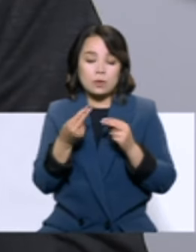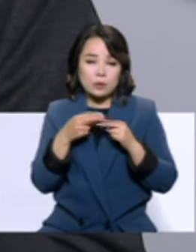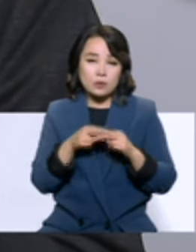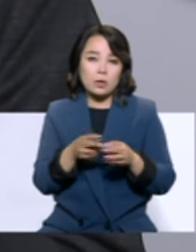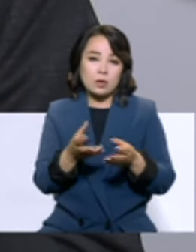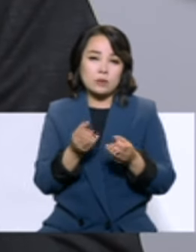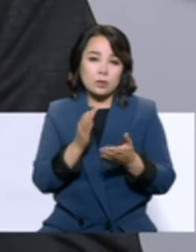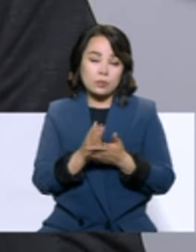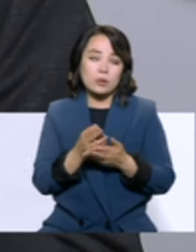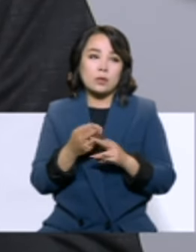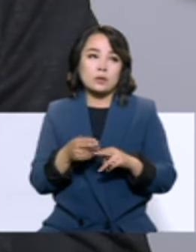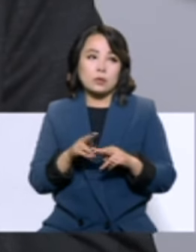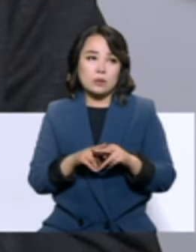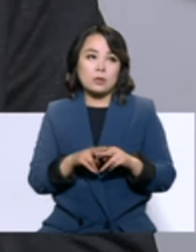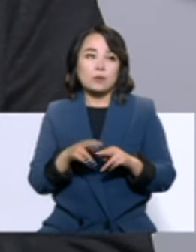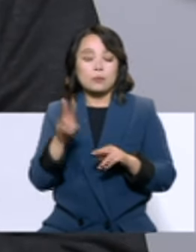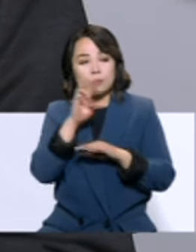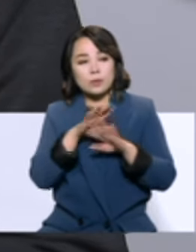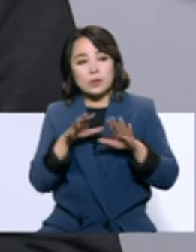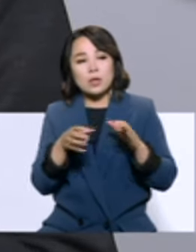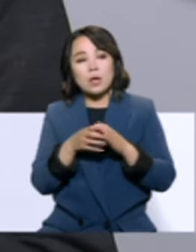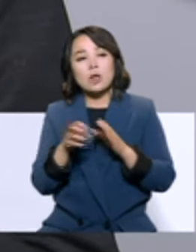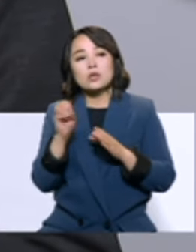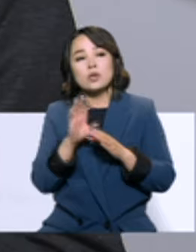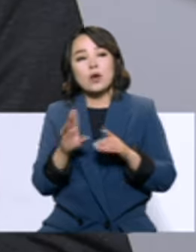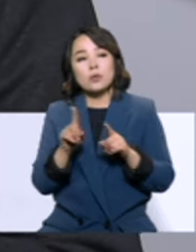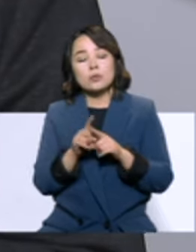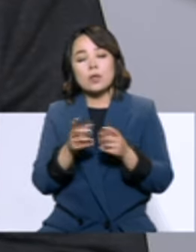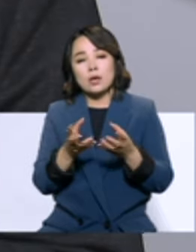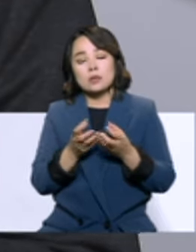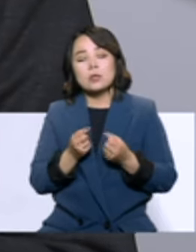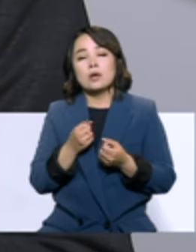алдың, нелерді алдың, оны мемлекеттер Еуропада тартып алады,